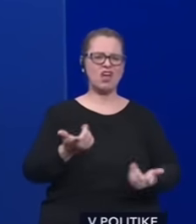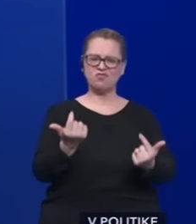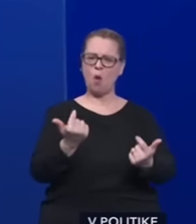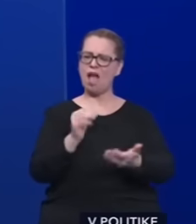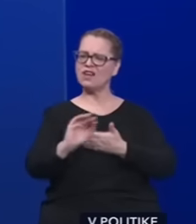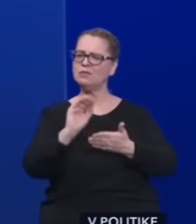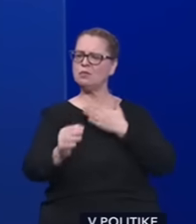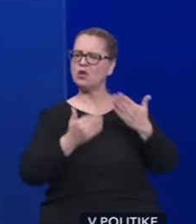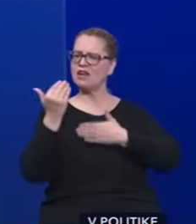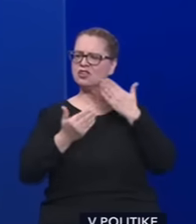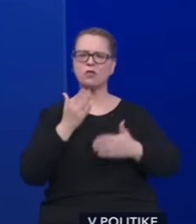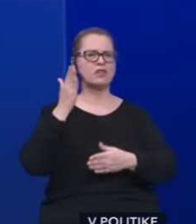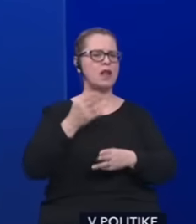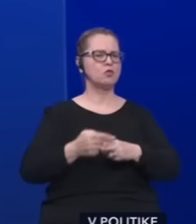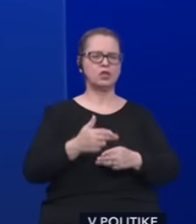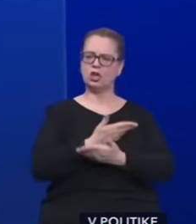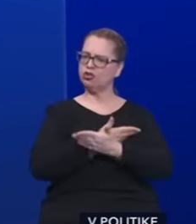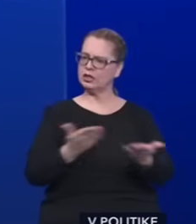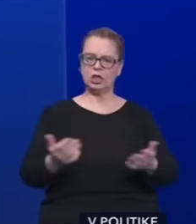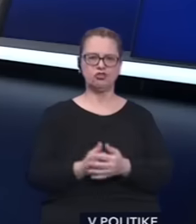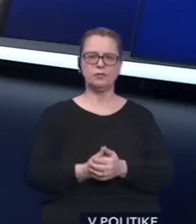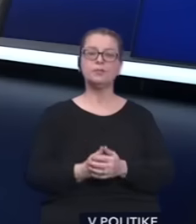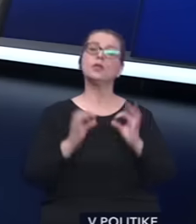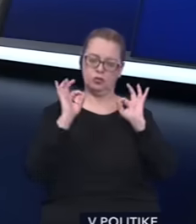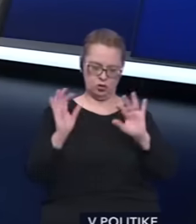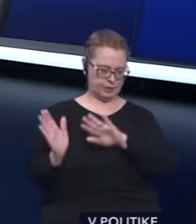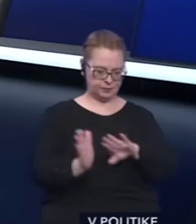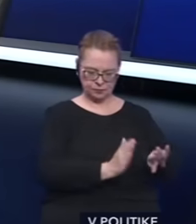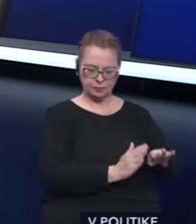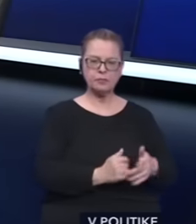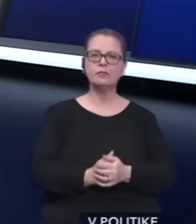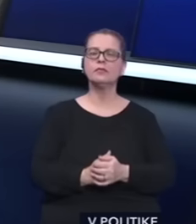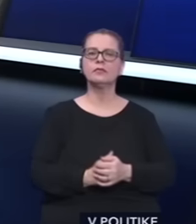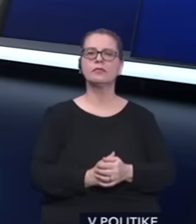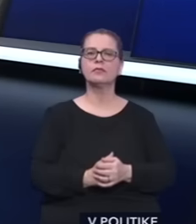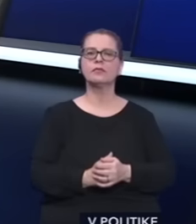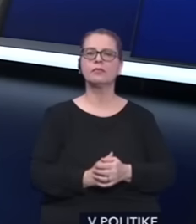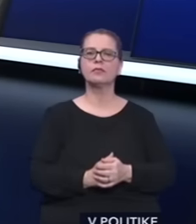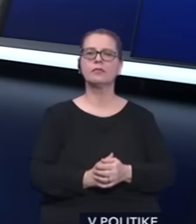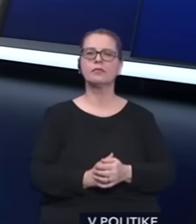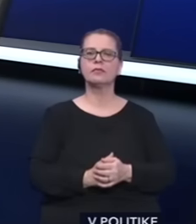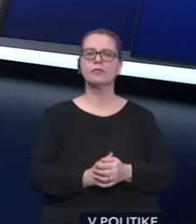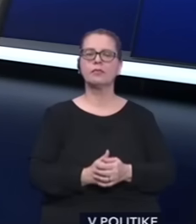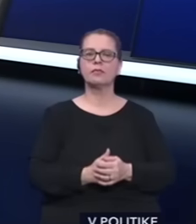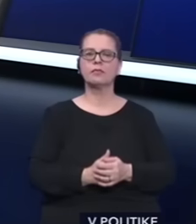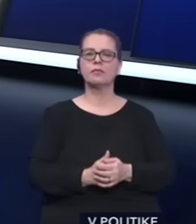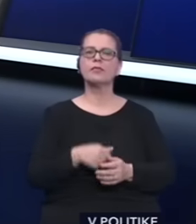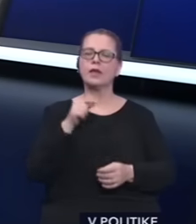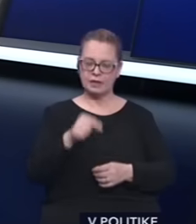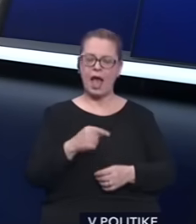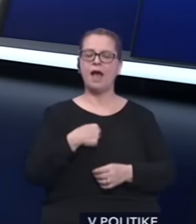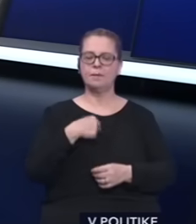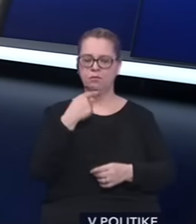nebudú riešiť, ale budeme prinášať riešenia. Dovolte teraz otázku. Napriek tomu všetko to, čo hovoríte, budem